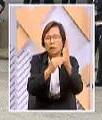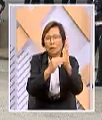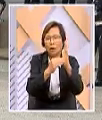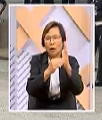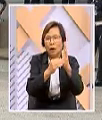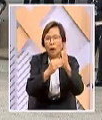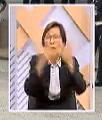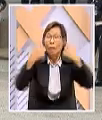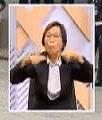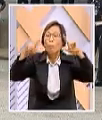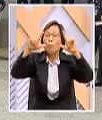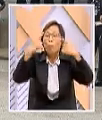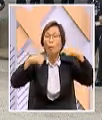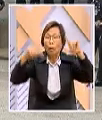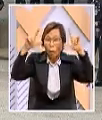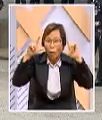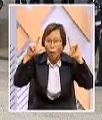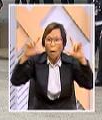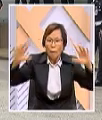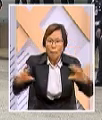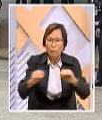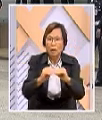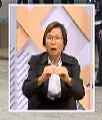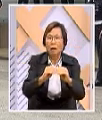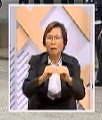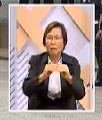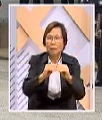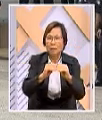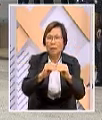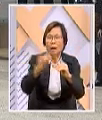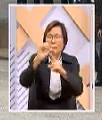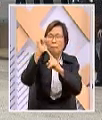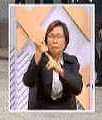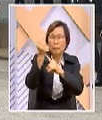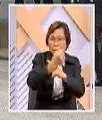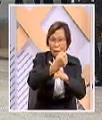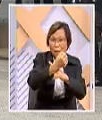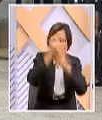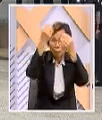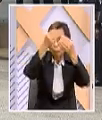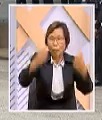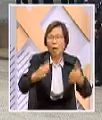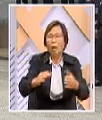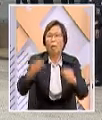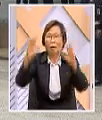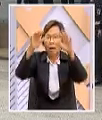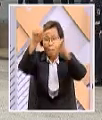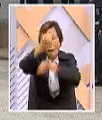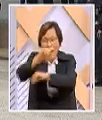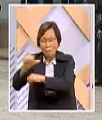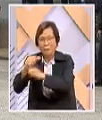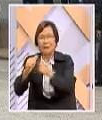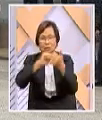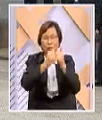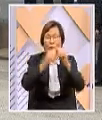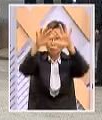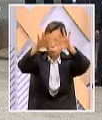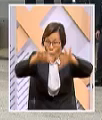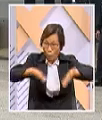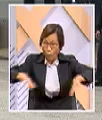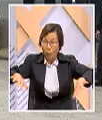Prestige, antaranya mesyuarat agung pertama Persatuan Penyiaran Commonwealth Asia 1966, Sukan